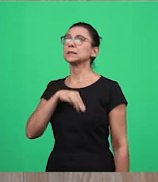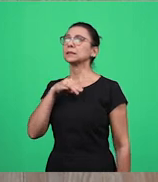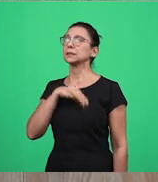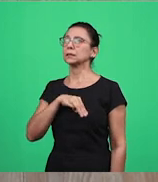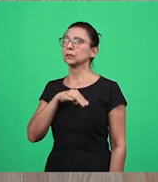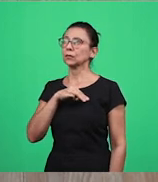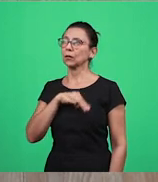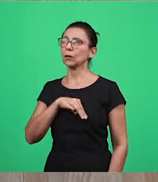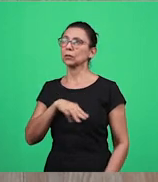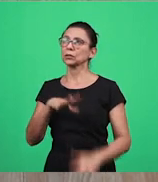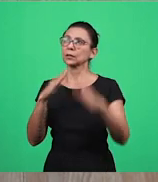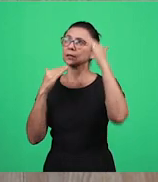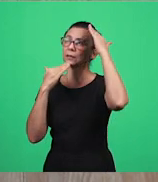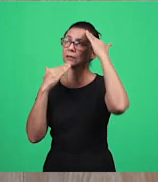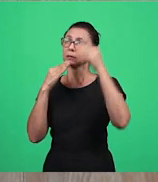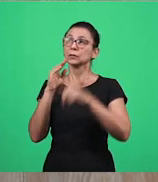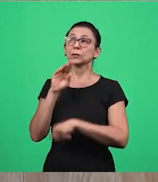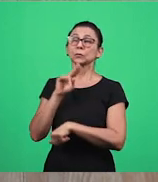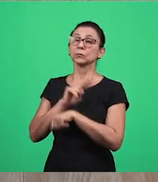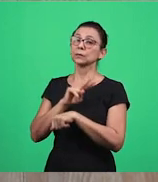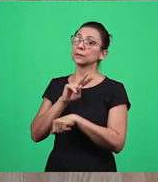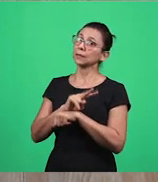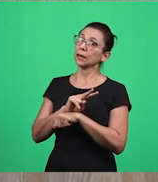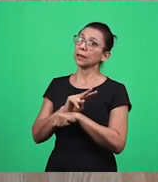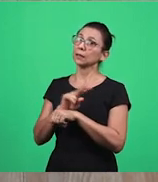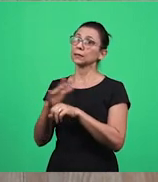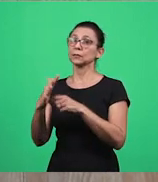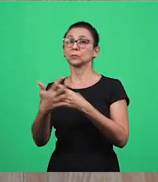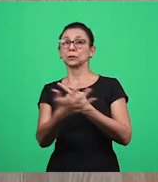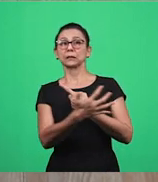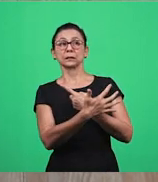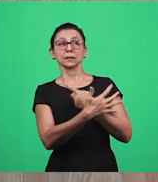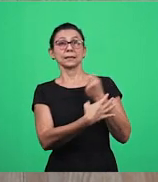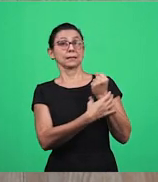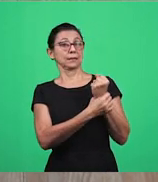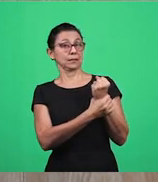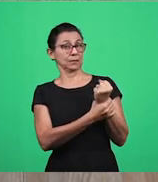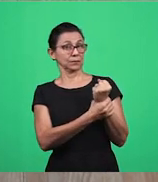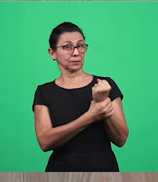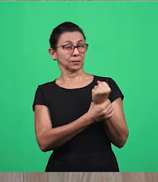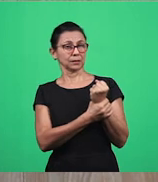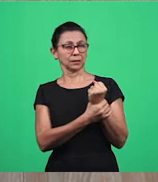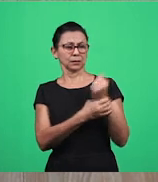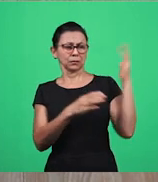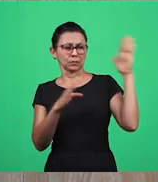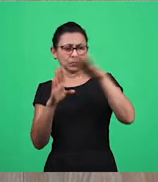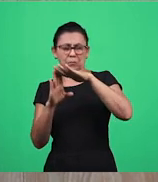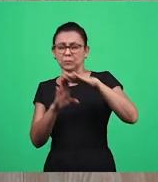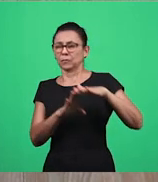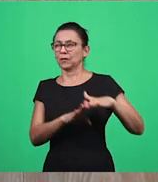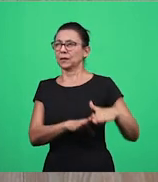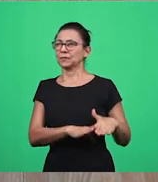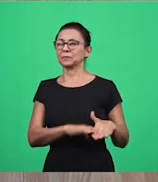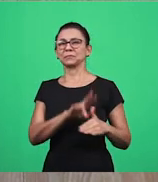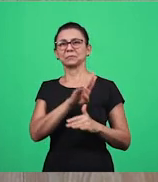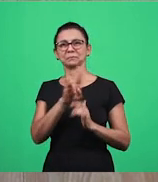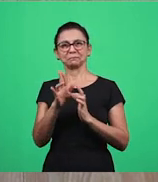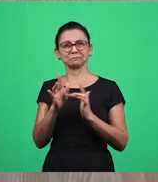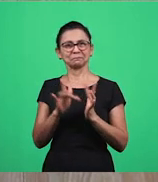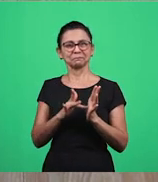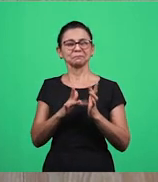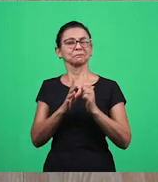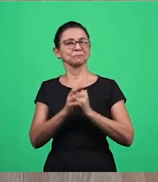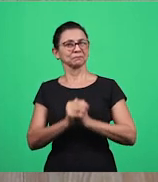И Ты смотришь на нас Твоей милостью, и мы благодарим Тебя за заботу, за защиту, за безопасность,